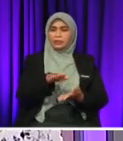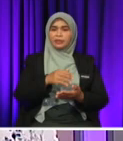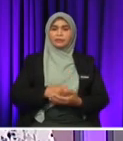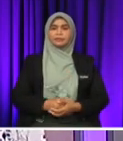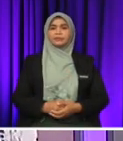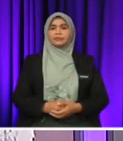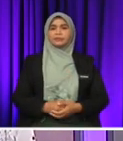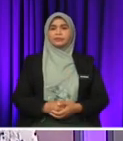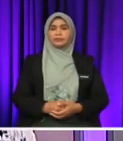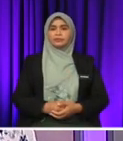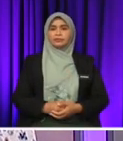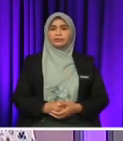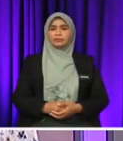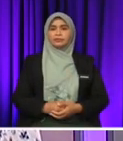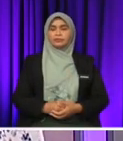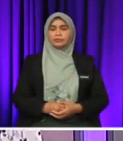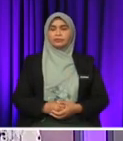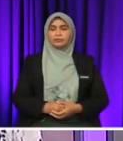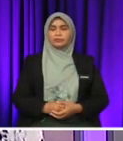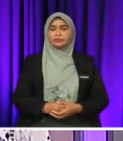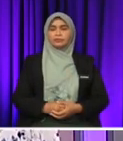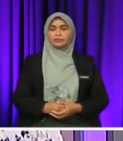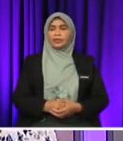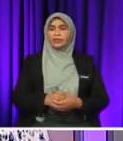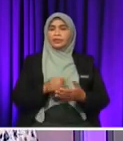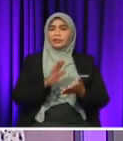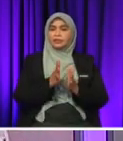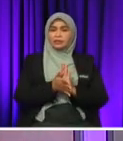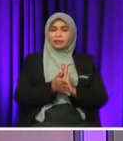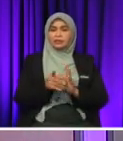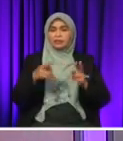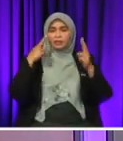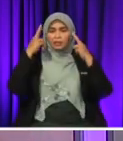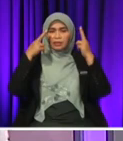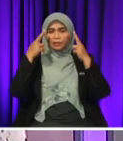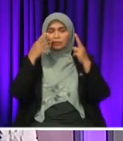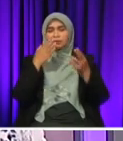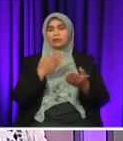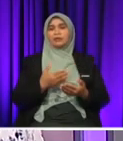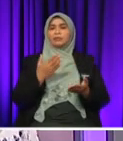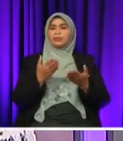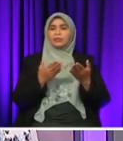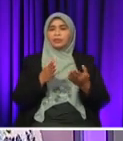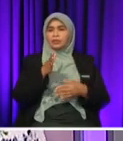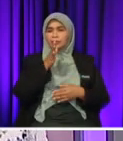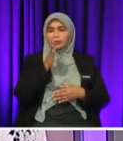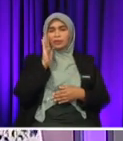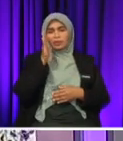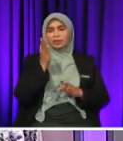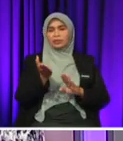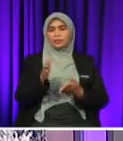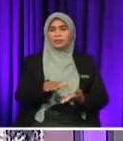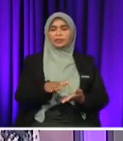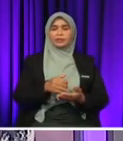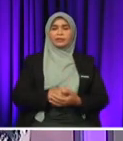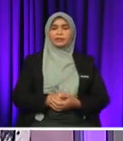hanya satu Ibu saja bagi setiap anak-anak di dunia ini jadi dia risau Adakah penyakit Ahmad ini akan merebut nyawa ibunya